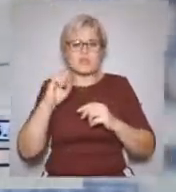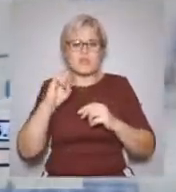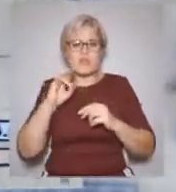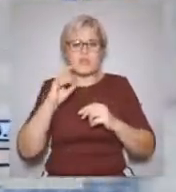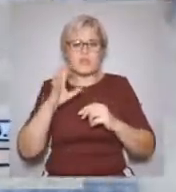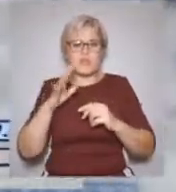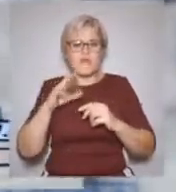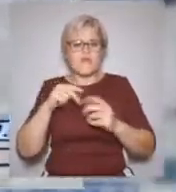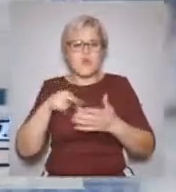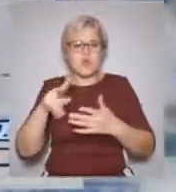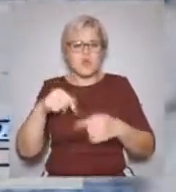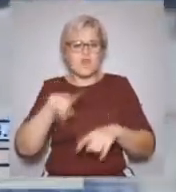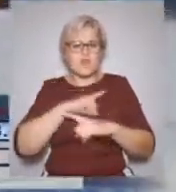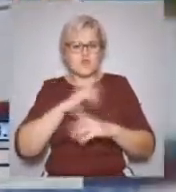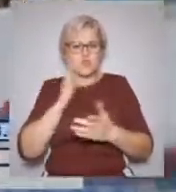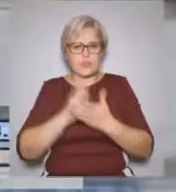выходит